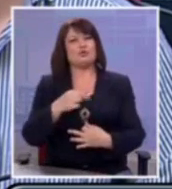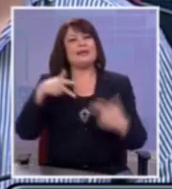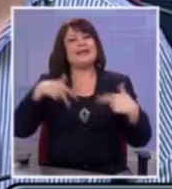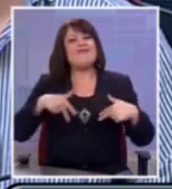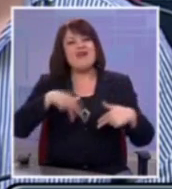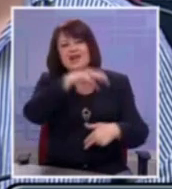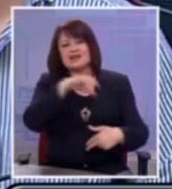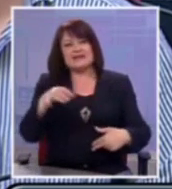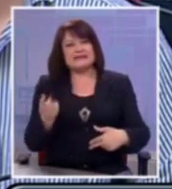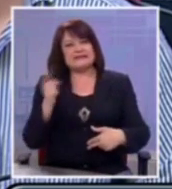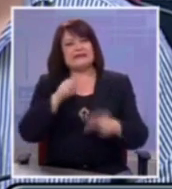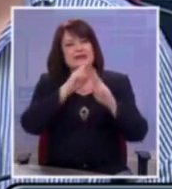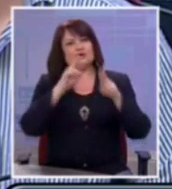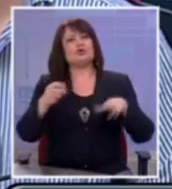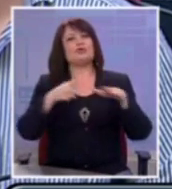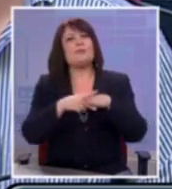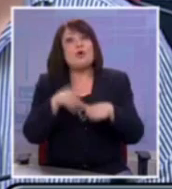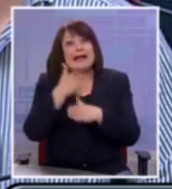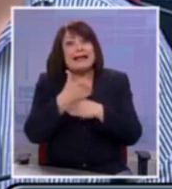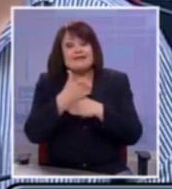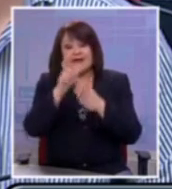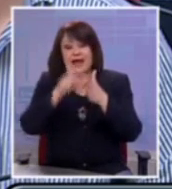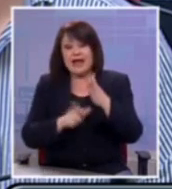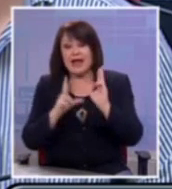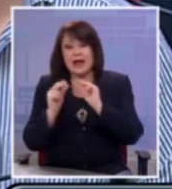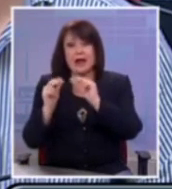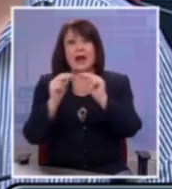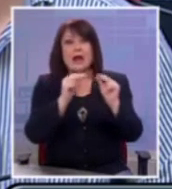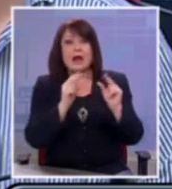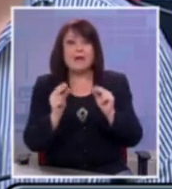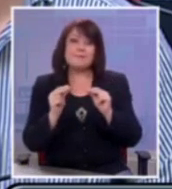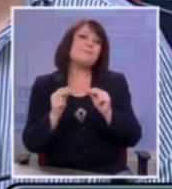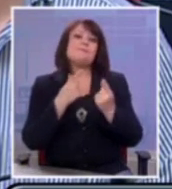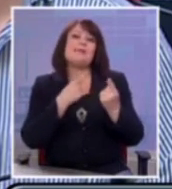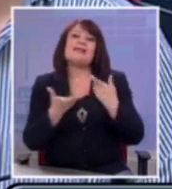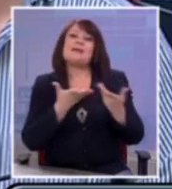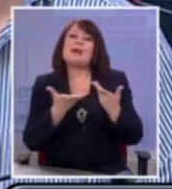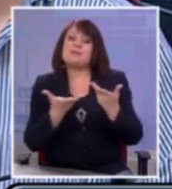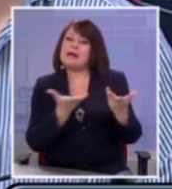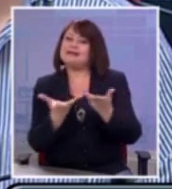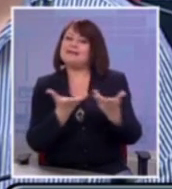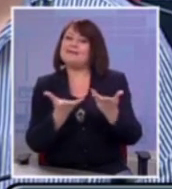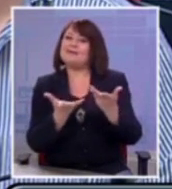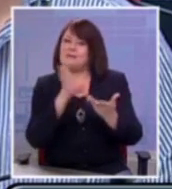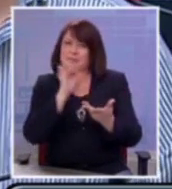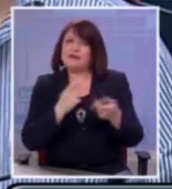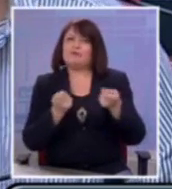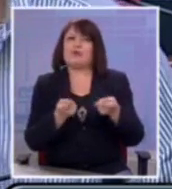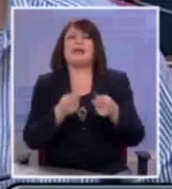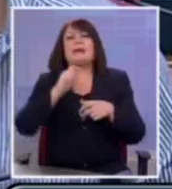που συζητούσαν με το Διεθνές Νομισματικό Ταμείο διαπραγματευόμενοι στην